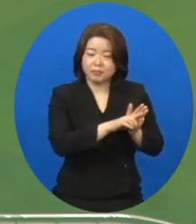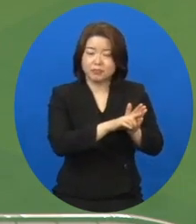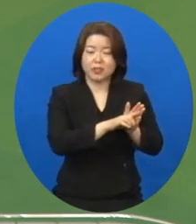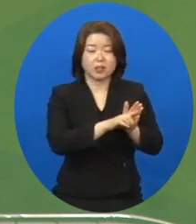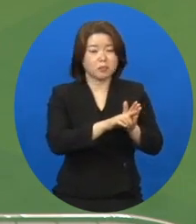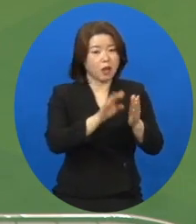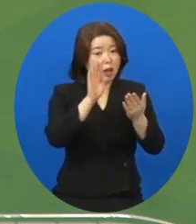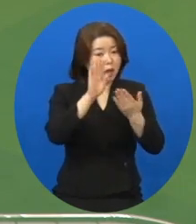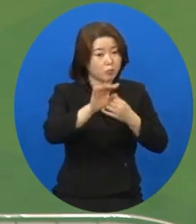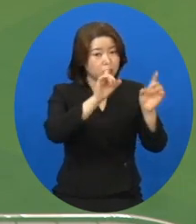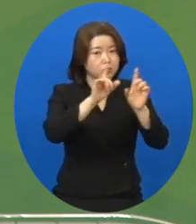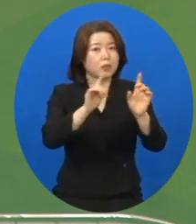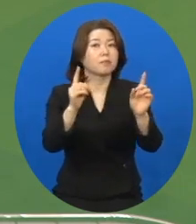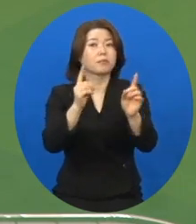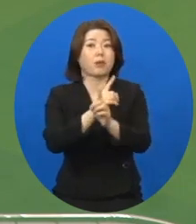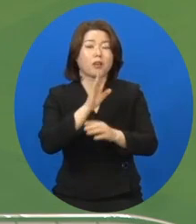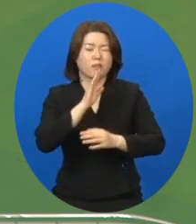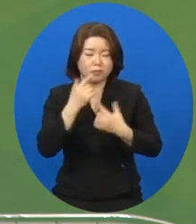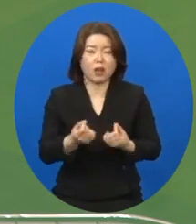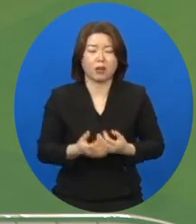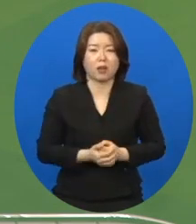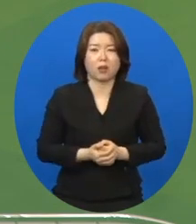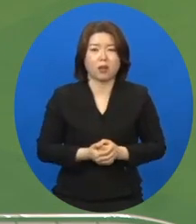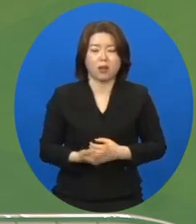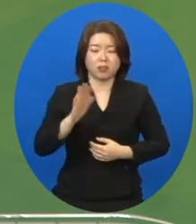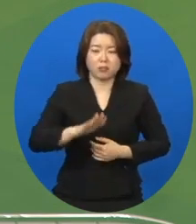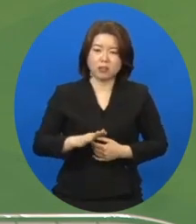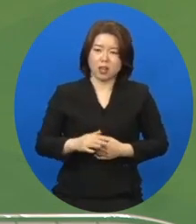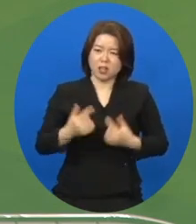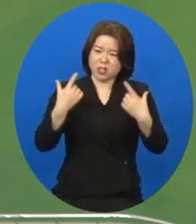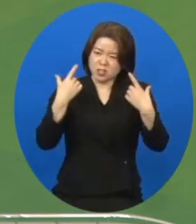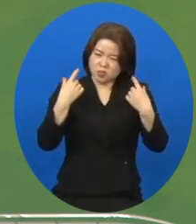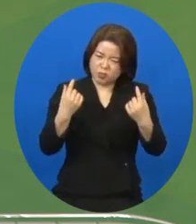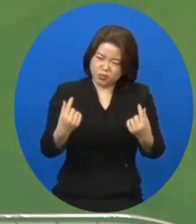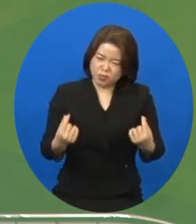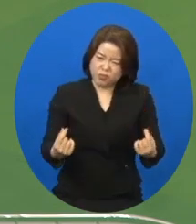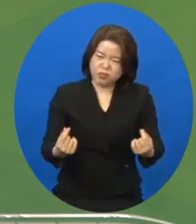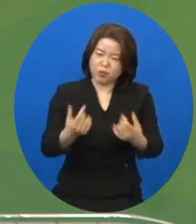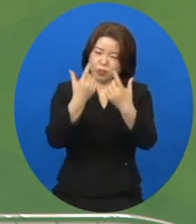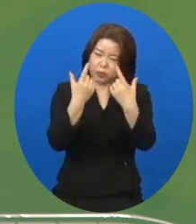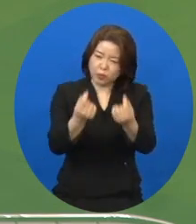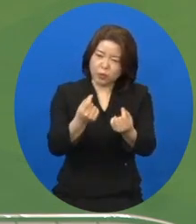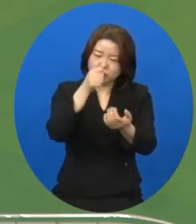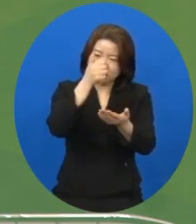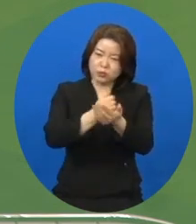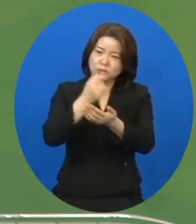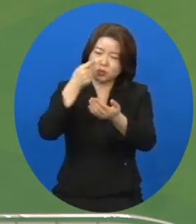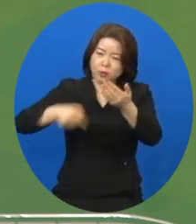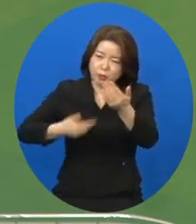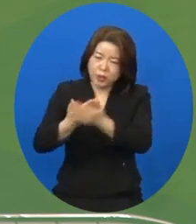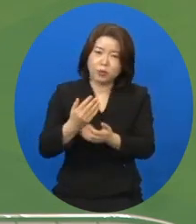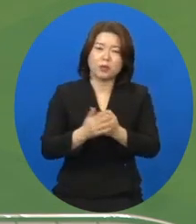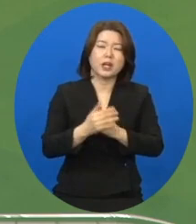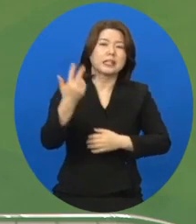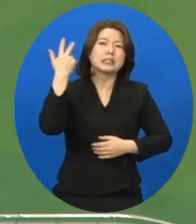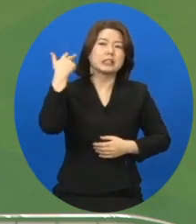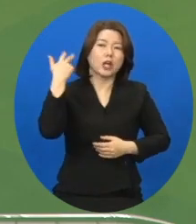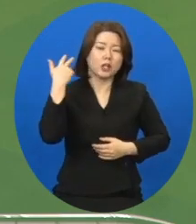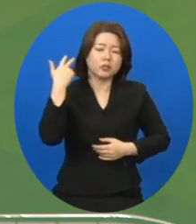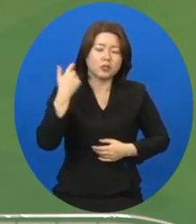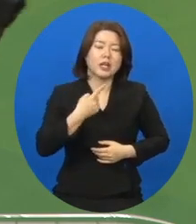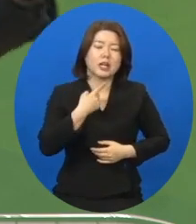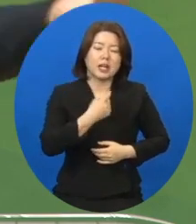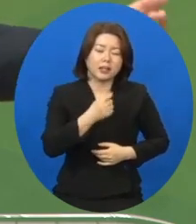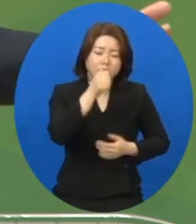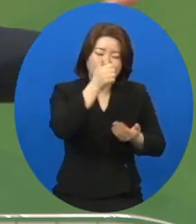달라져야죠. 아, 매번 똑같은 죄를 회개해요. 매번. 지난주에 회개했던 그제 오늘도 회개하고